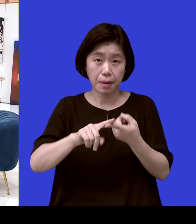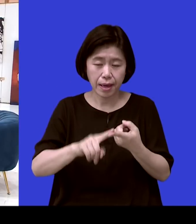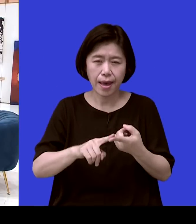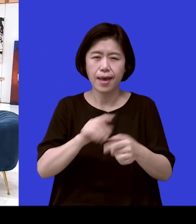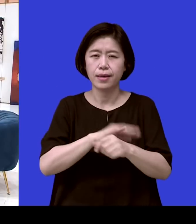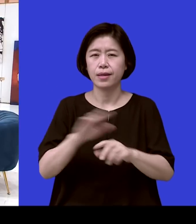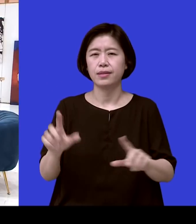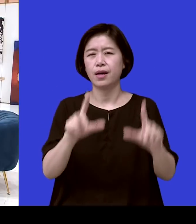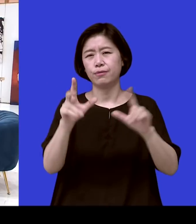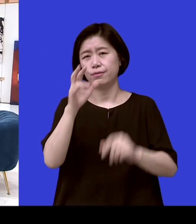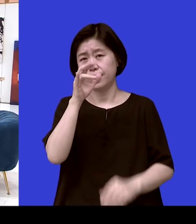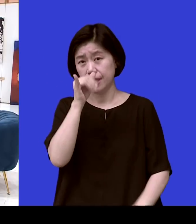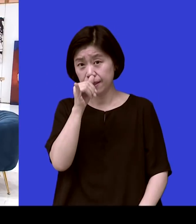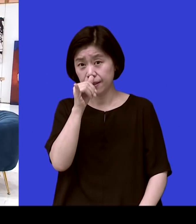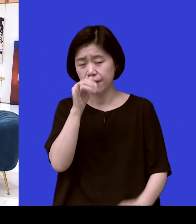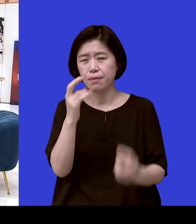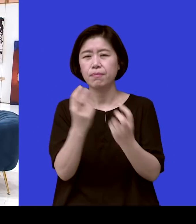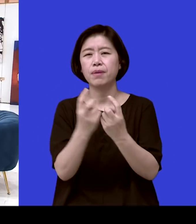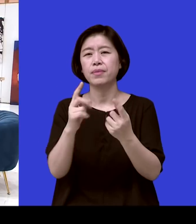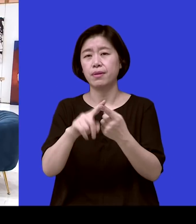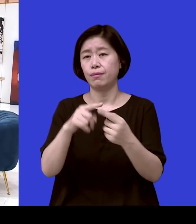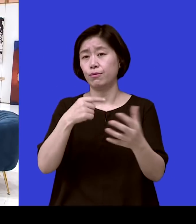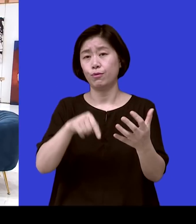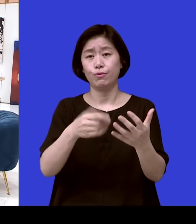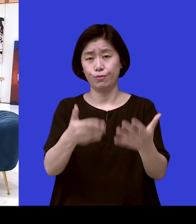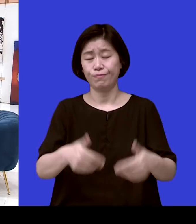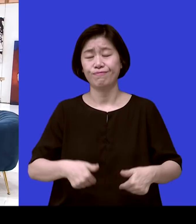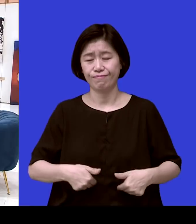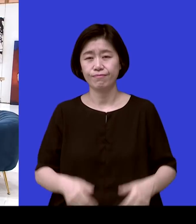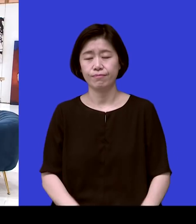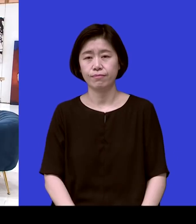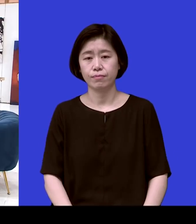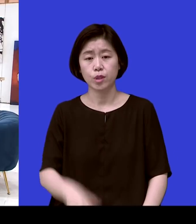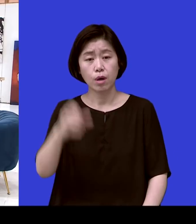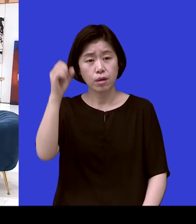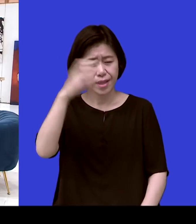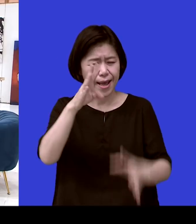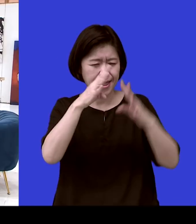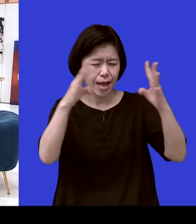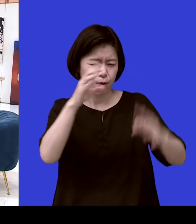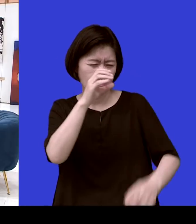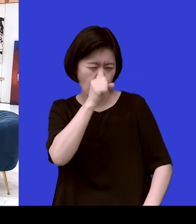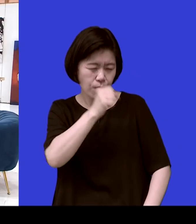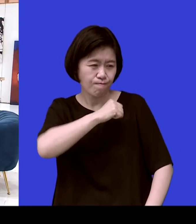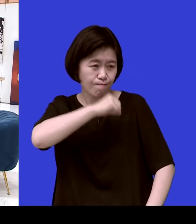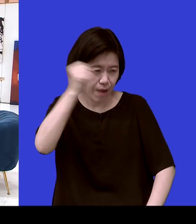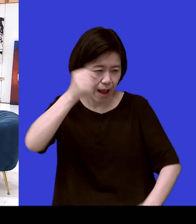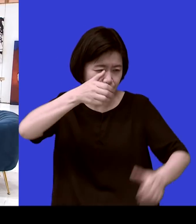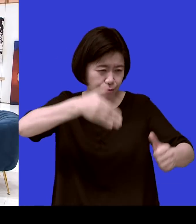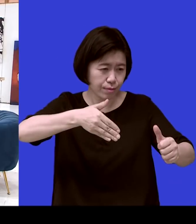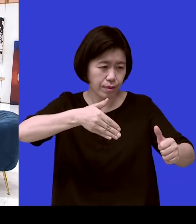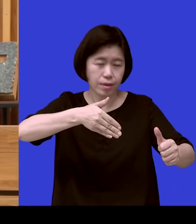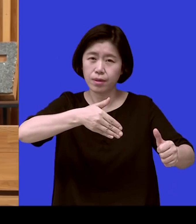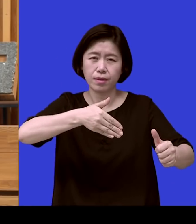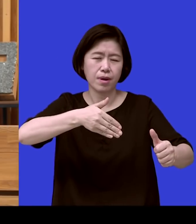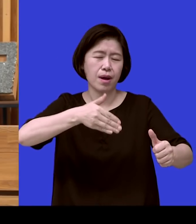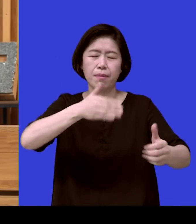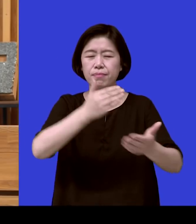이제 그렇게 우리 교육을 해야 되지 않을까 싶어요. 무조건 뛰어라, 무조건 명문대를 가서 직장을 취직해라가 아니라 그거